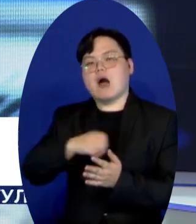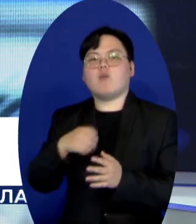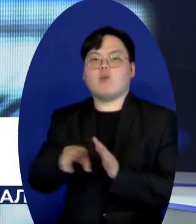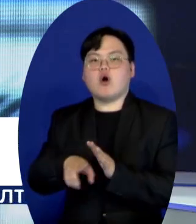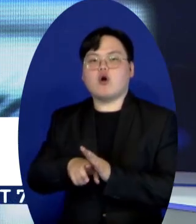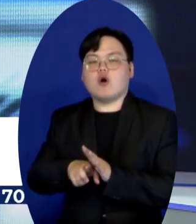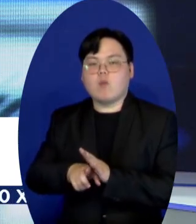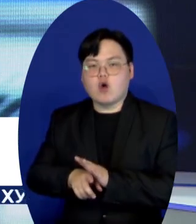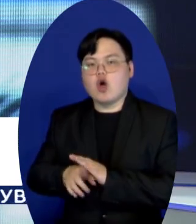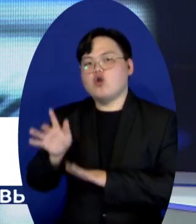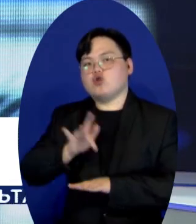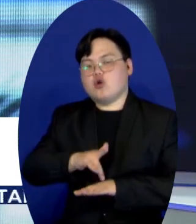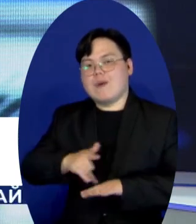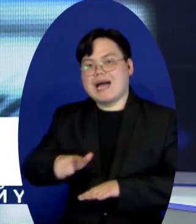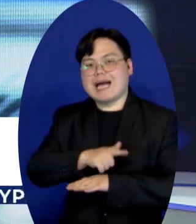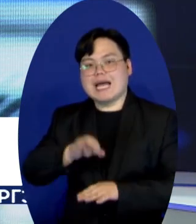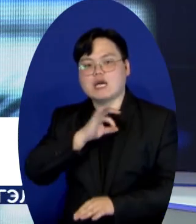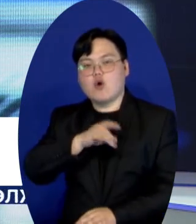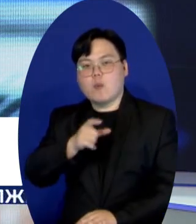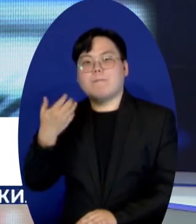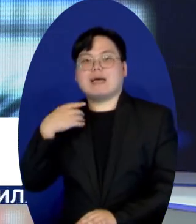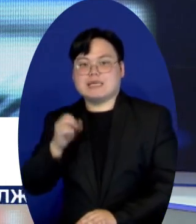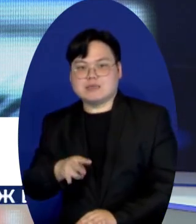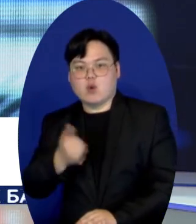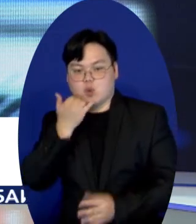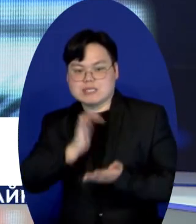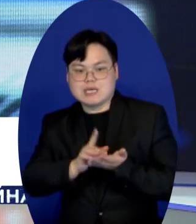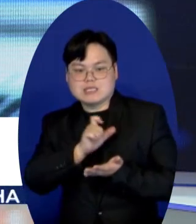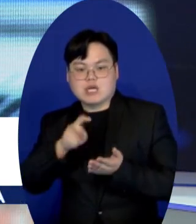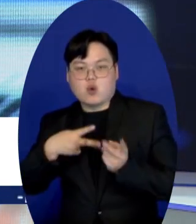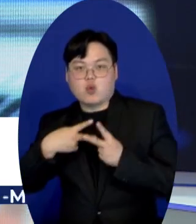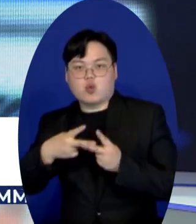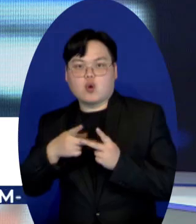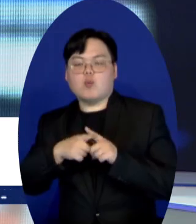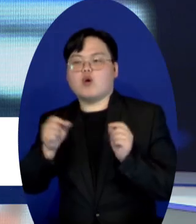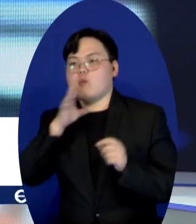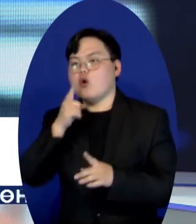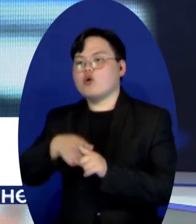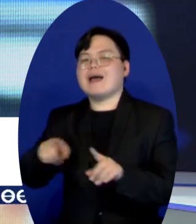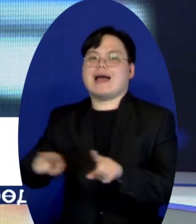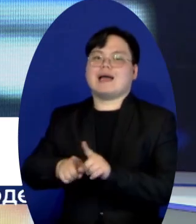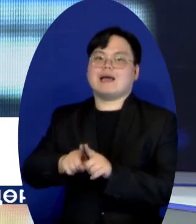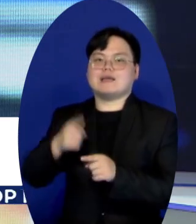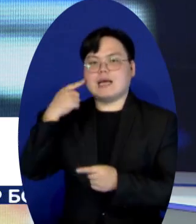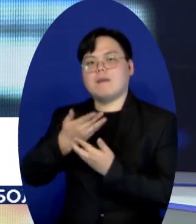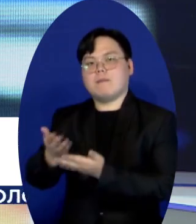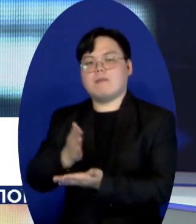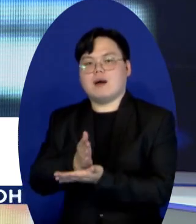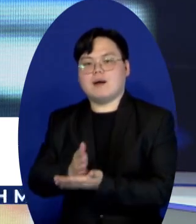олгожээ. Зөвхөн төв суурин газрын хэрэглэгчдэд хүрдэг байсан гар утсны зээлийн үйлчилгээг орон нутгийн хэрэглэгчдэд санал болгож